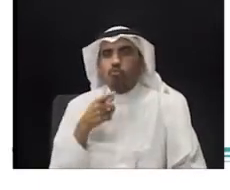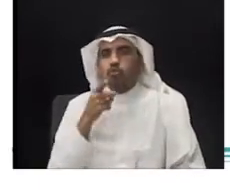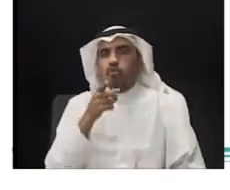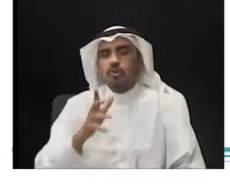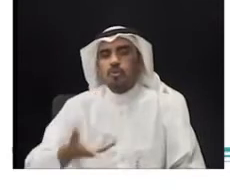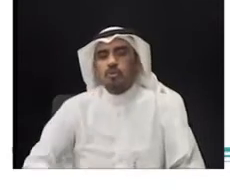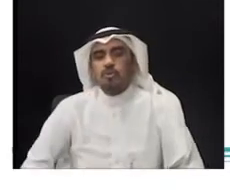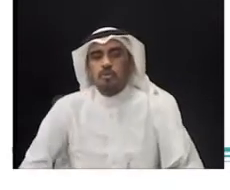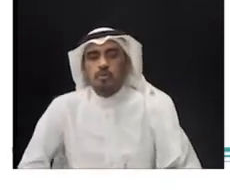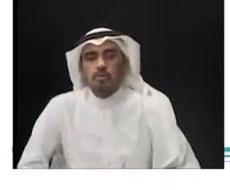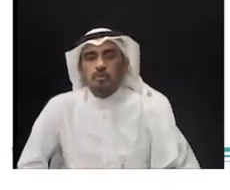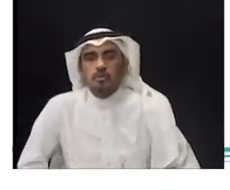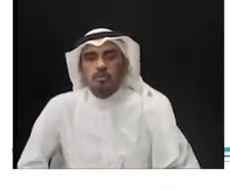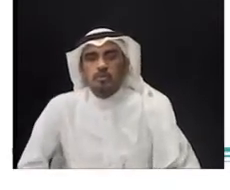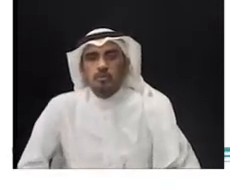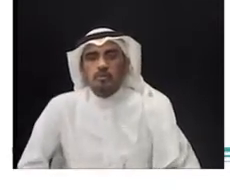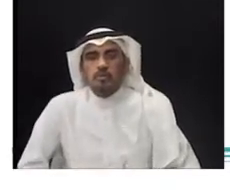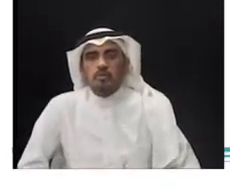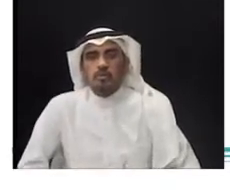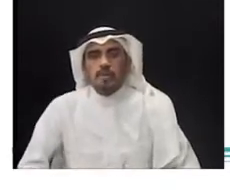الكيميائية. ما اسم الإشارة هنا؟